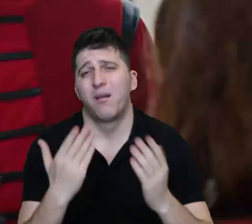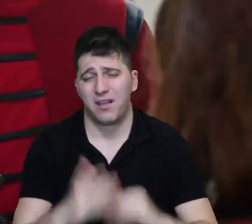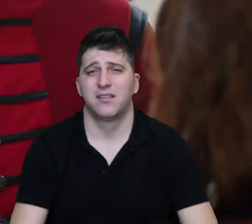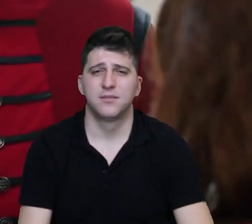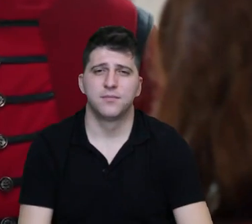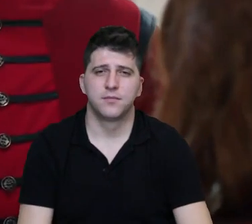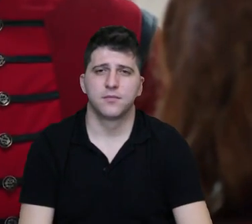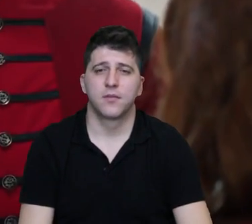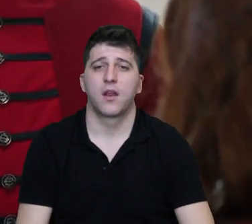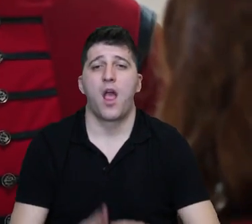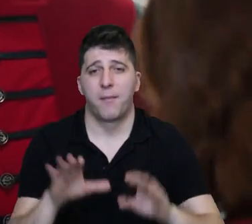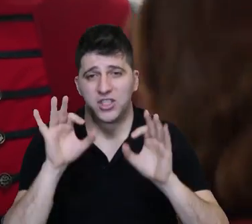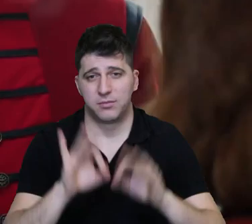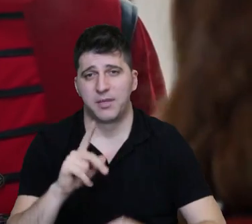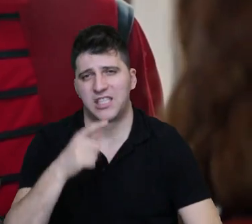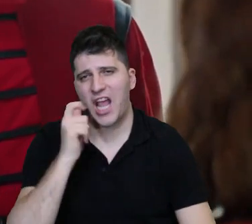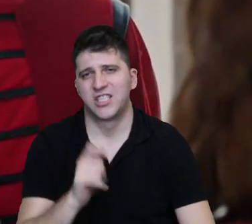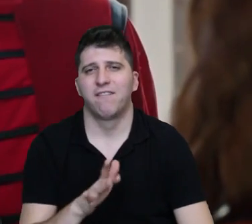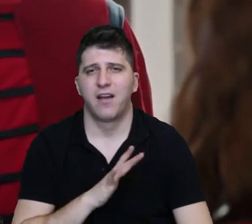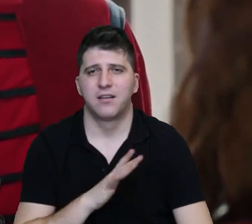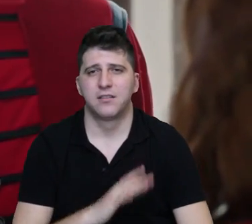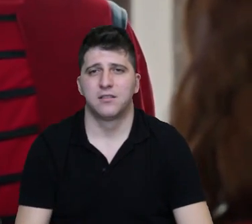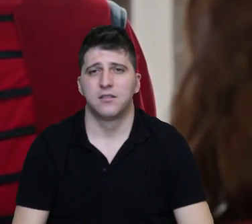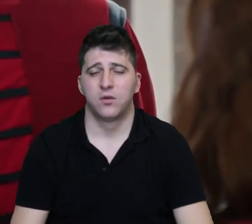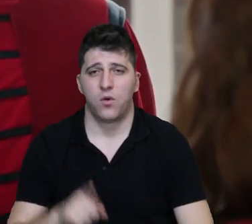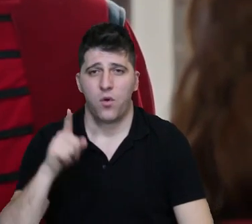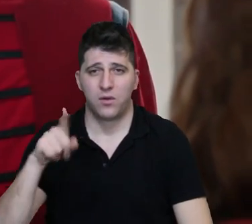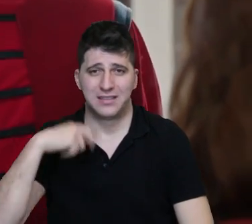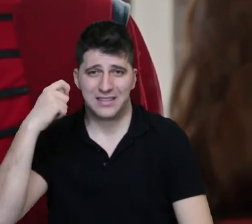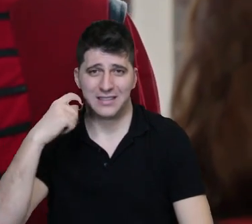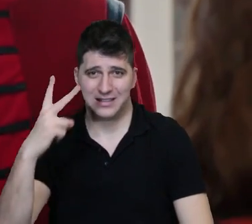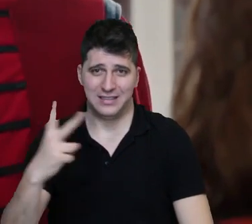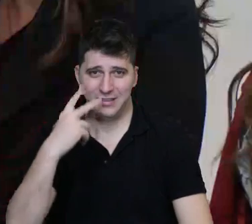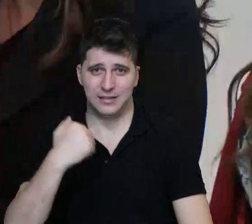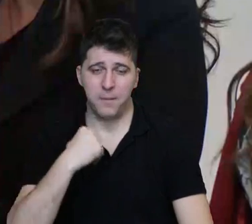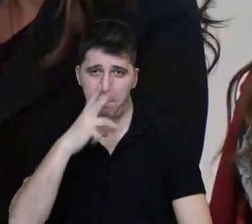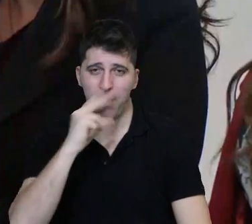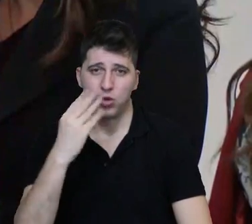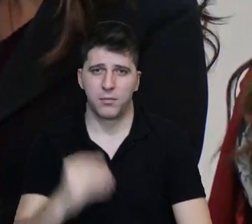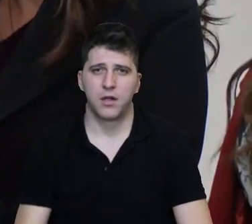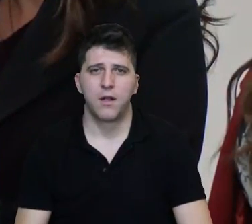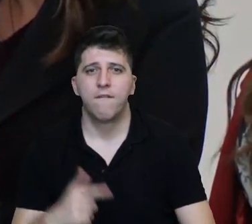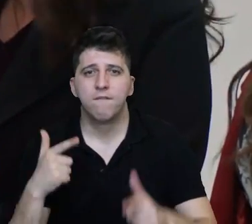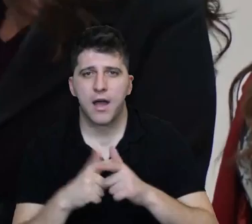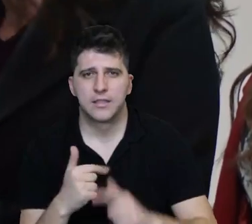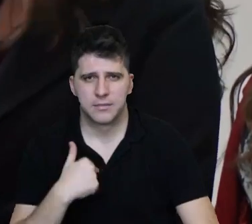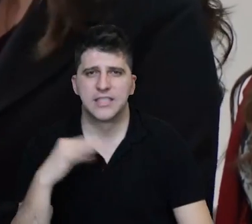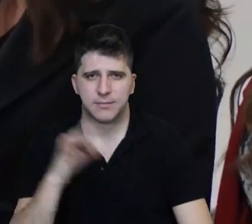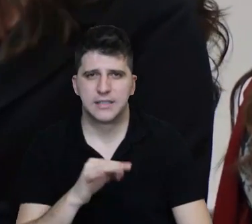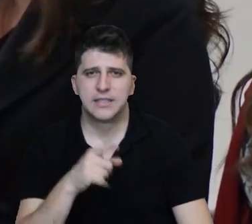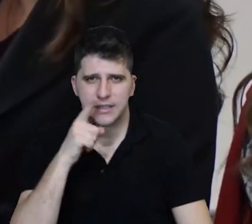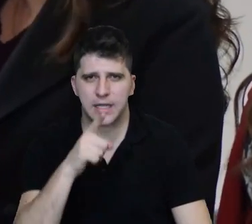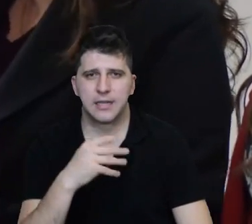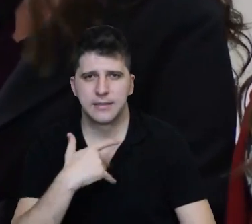Tabii. Ama şimdi şöyle de bir gerçek var. Yapımcıların dikkatini çekmiş olabiliriz. Fatih, ben şimdi